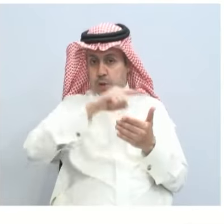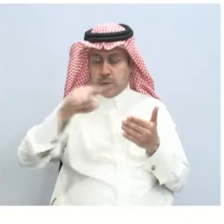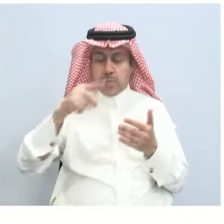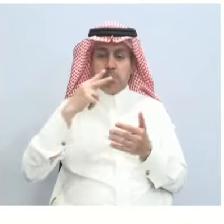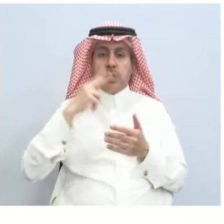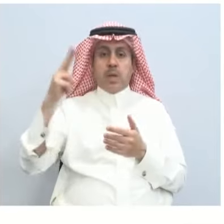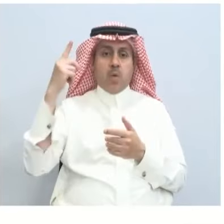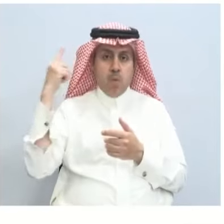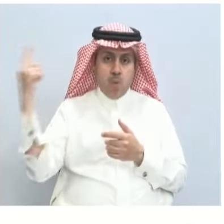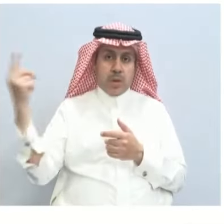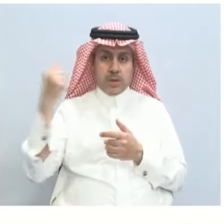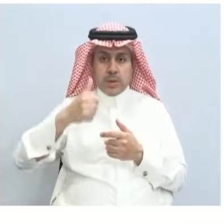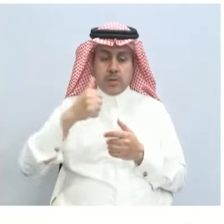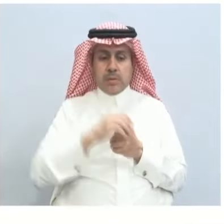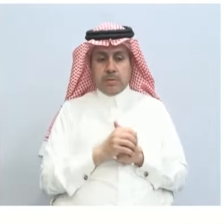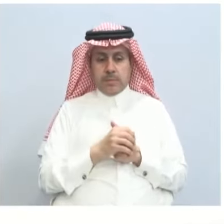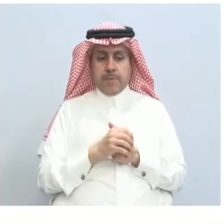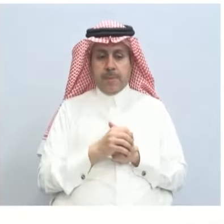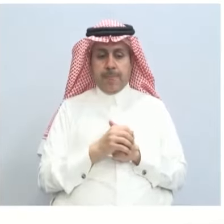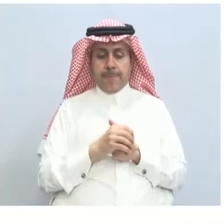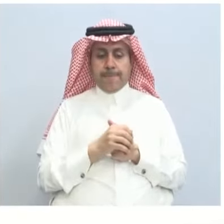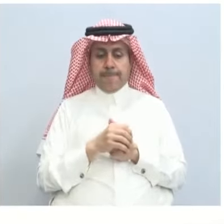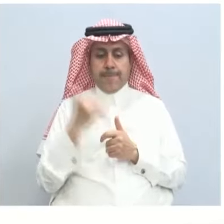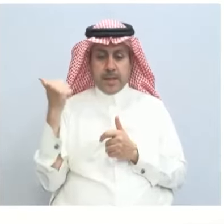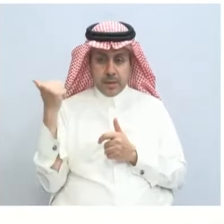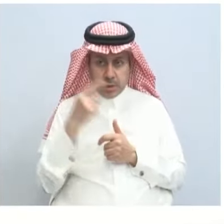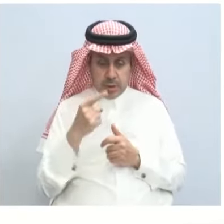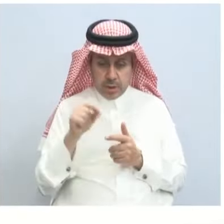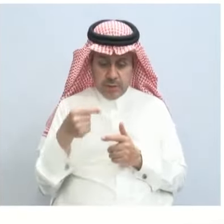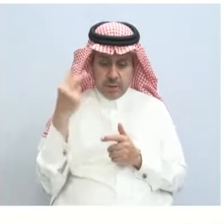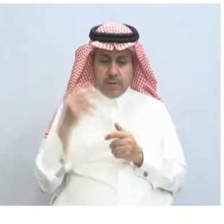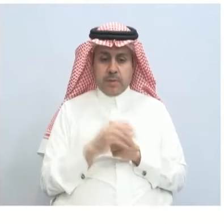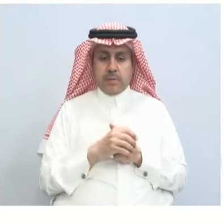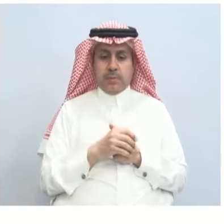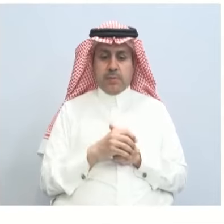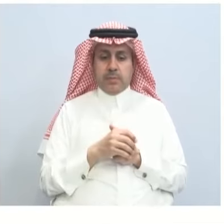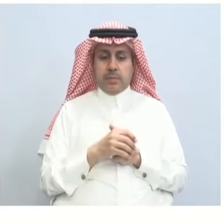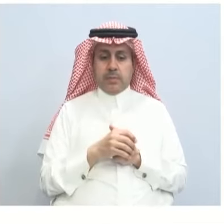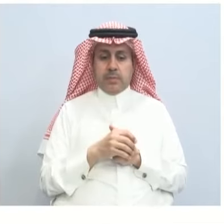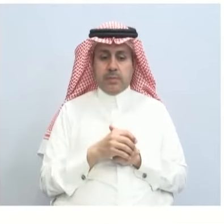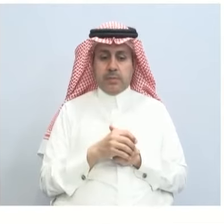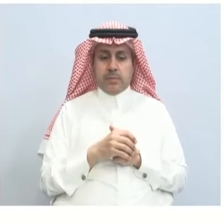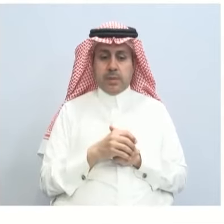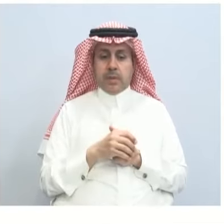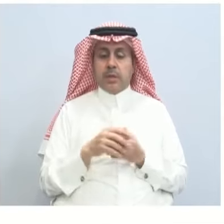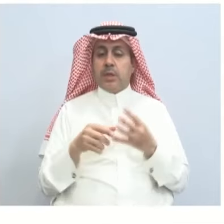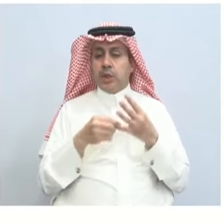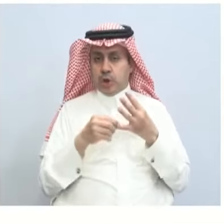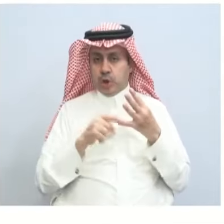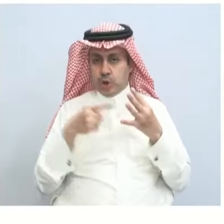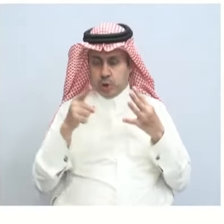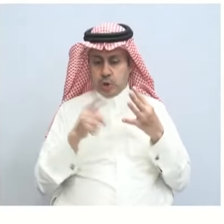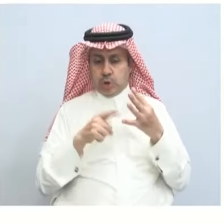261 حيطلع 16.2 تقريبا 16.2 اذا